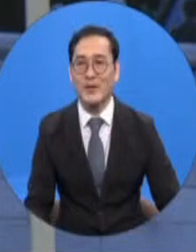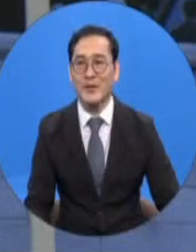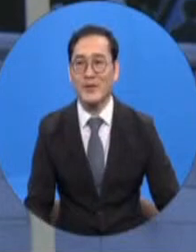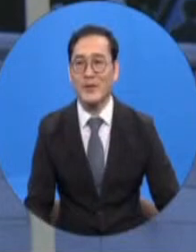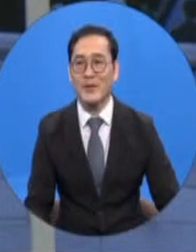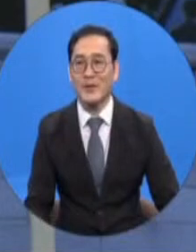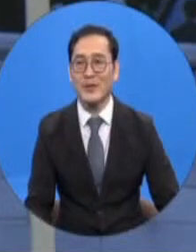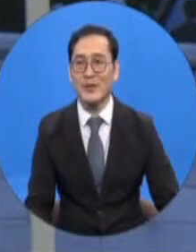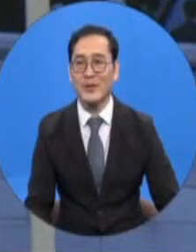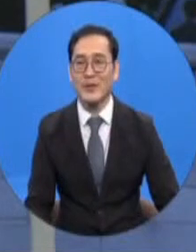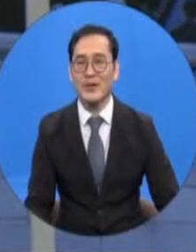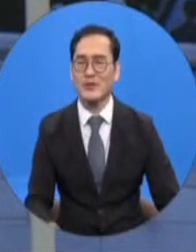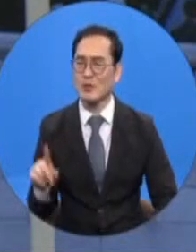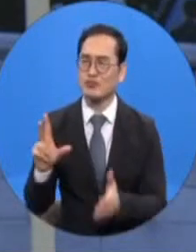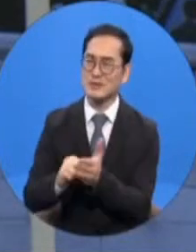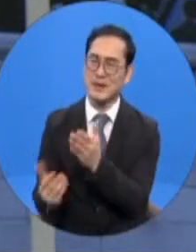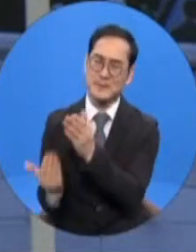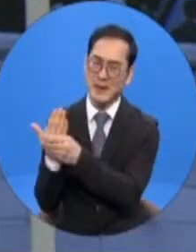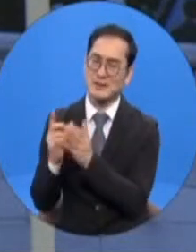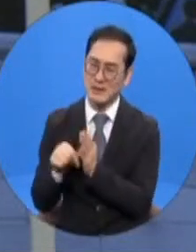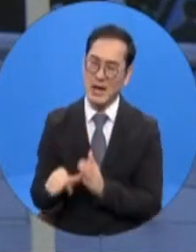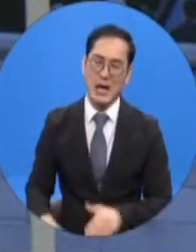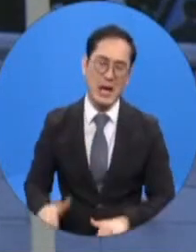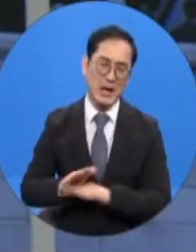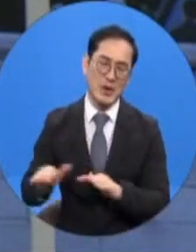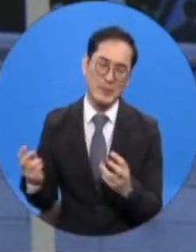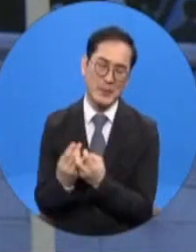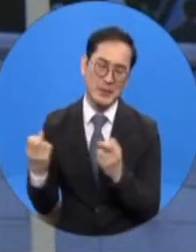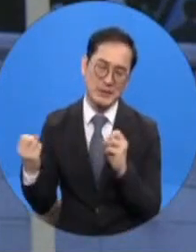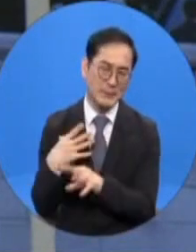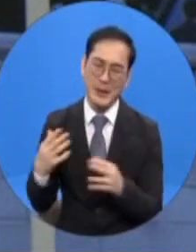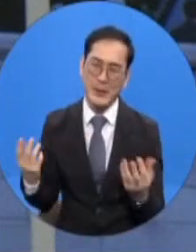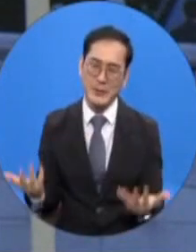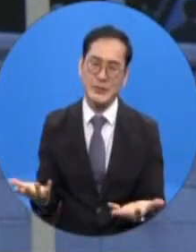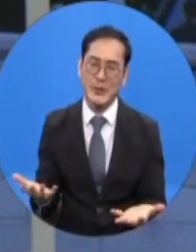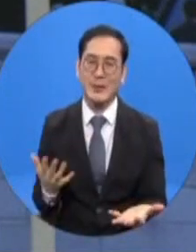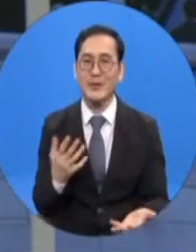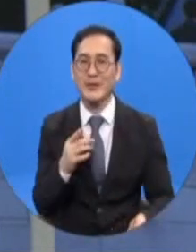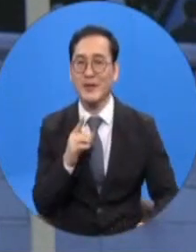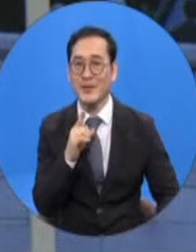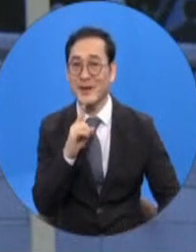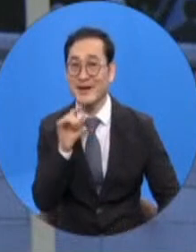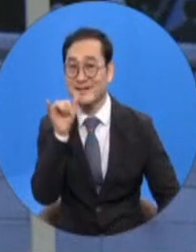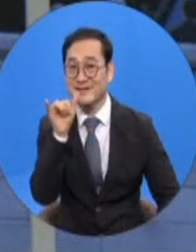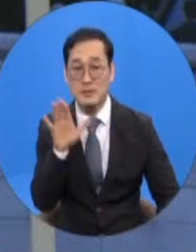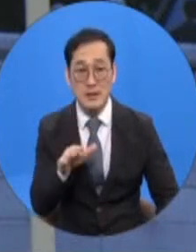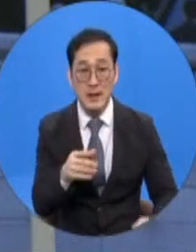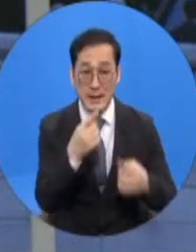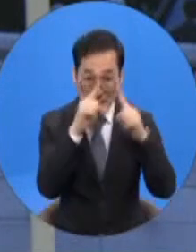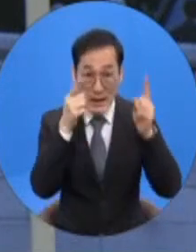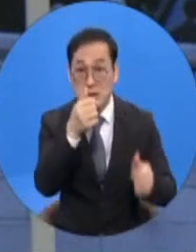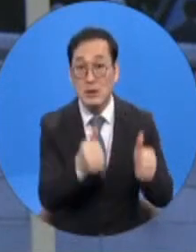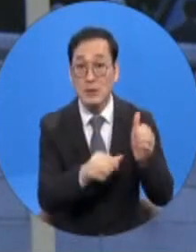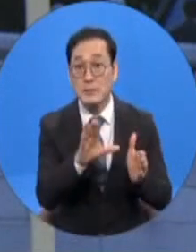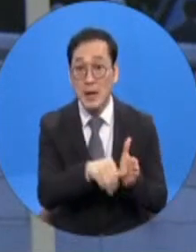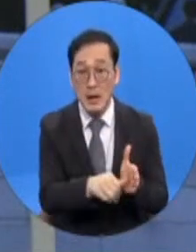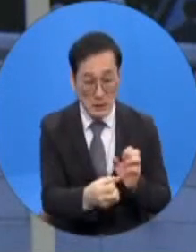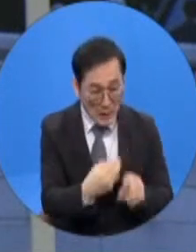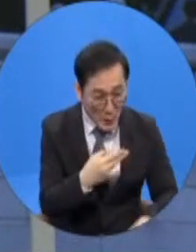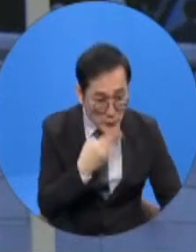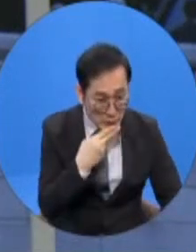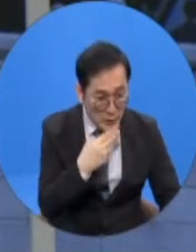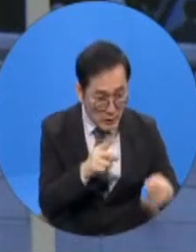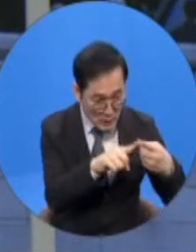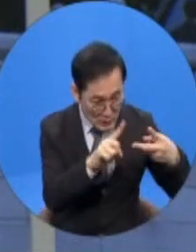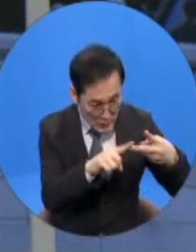때 약 노답이다 라는 말로 표현하기도 합니다 그러나 따른 건 몰라도 수능이 노답 이면 안됩니다 어떻게 푸니까